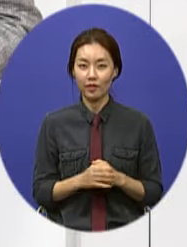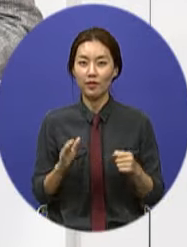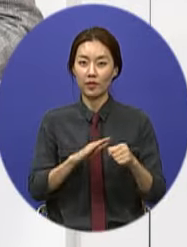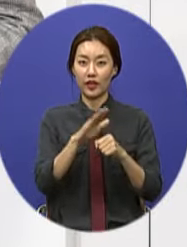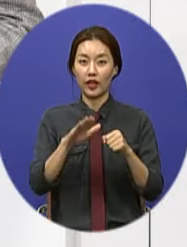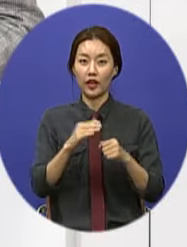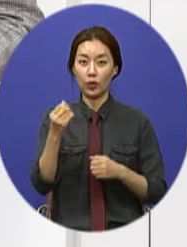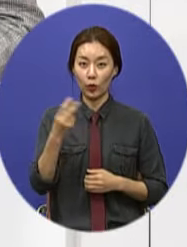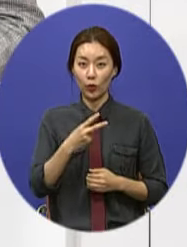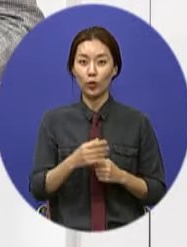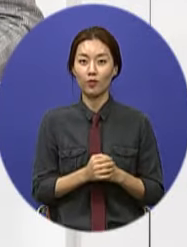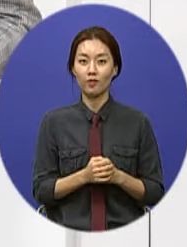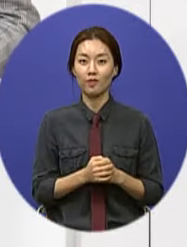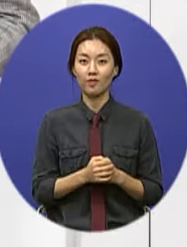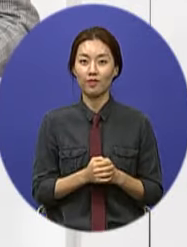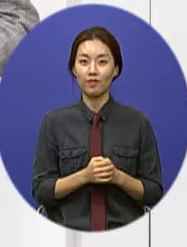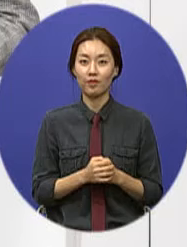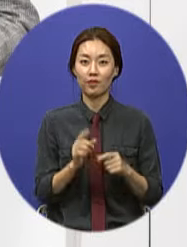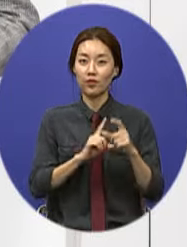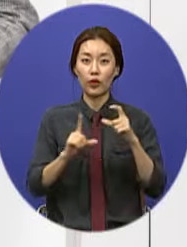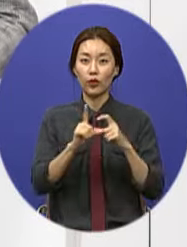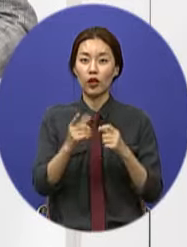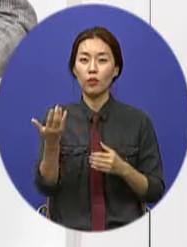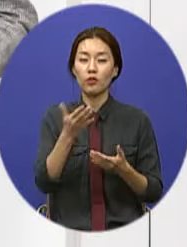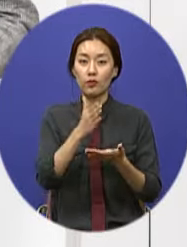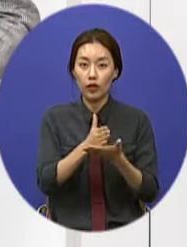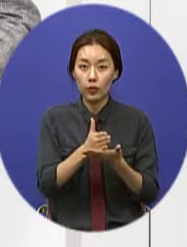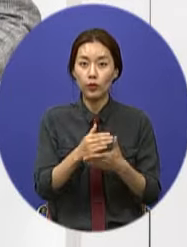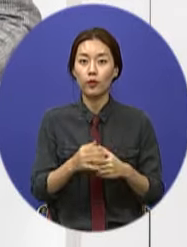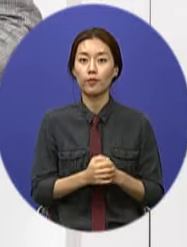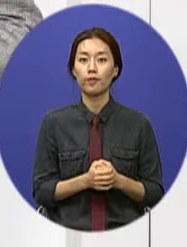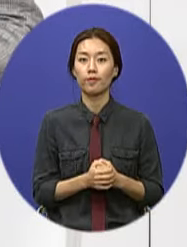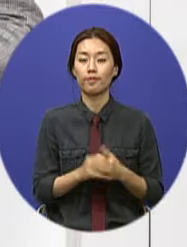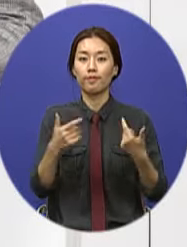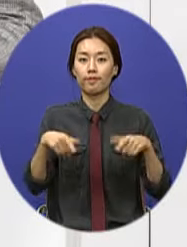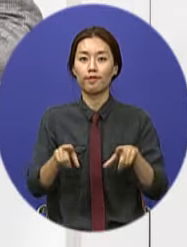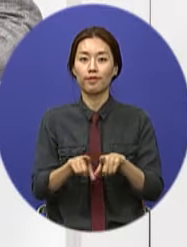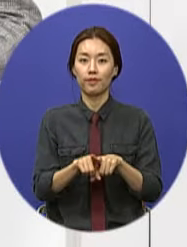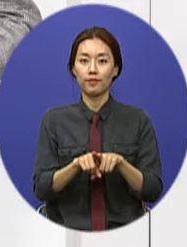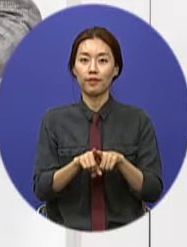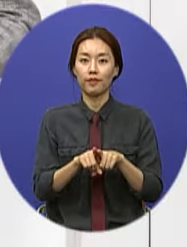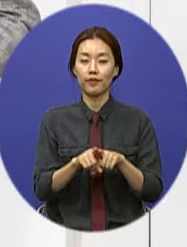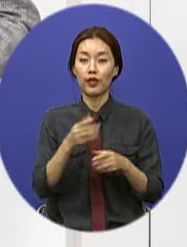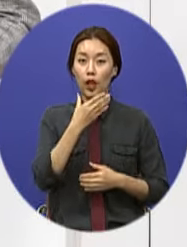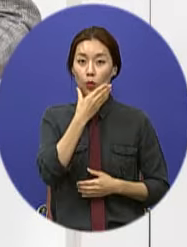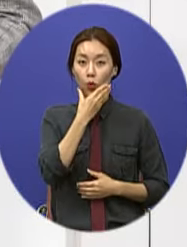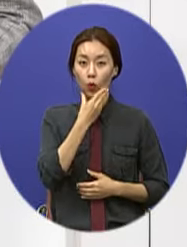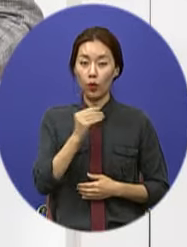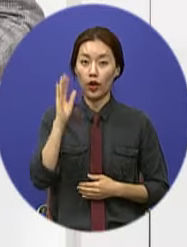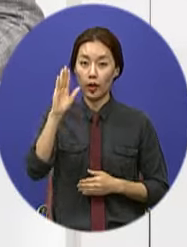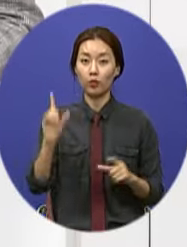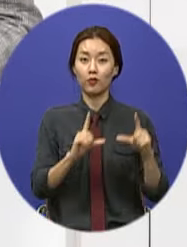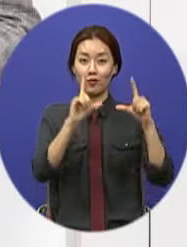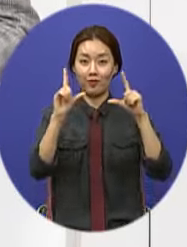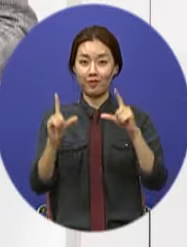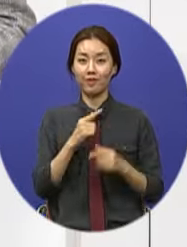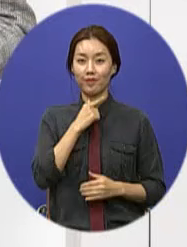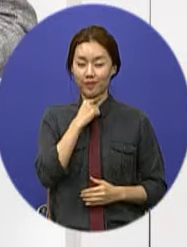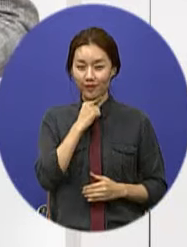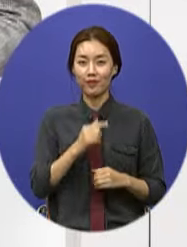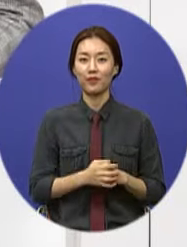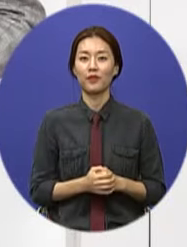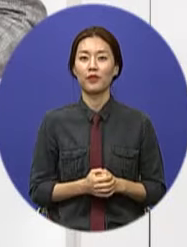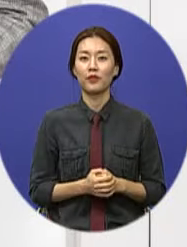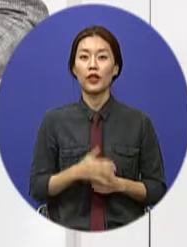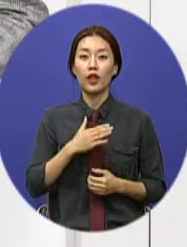사랑하고 더 이상은 아프지 말고 이렇게 같이. 네, 행복하게 앞으로 살았으면 좋겠습니다. 네.